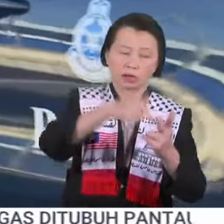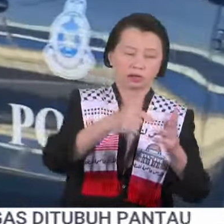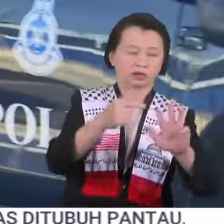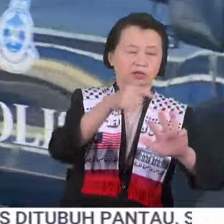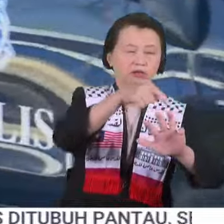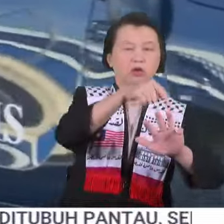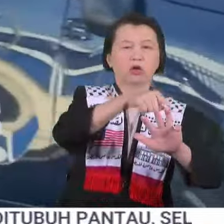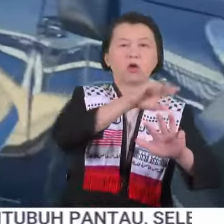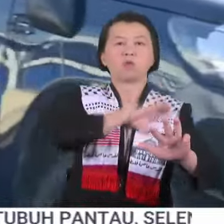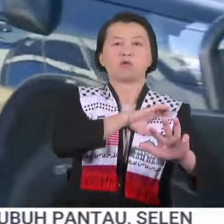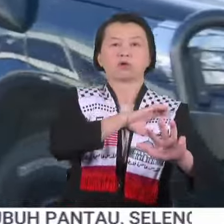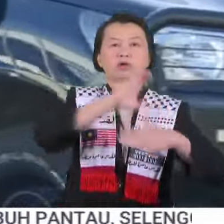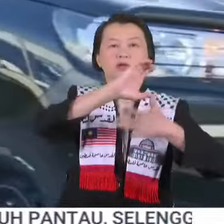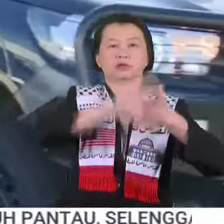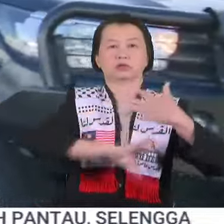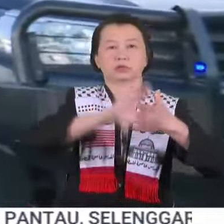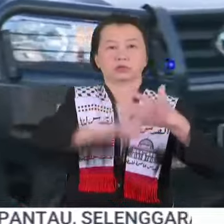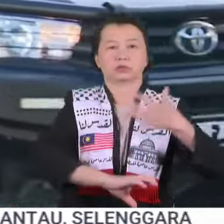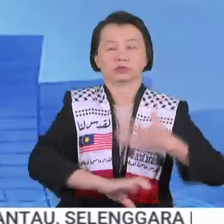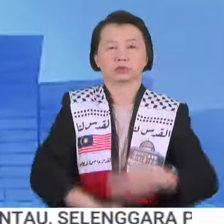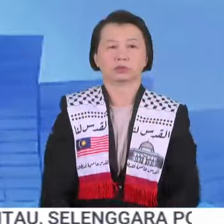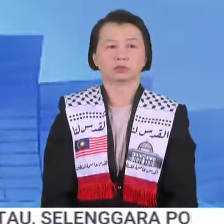cedera.